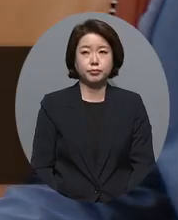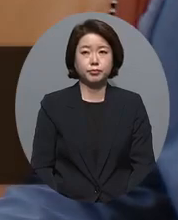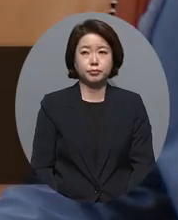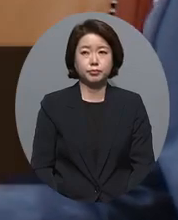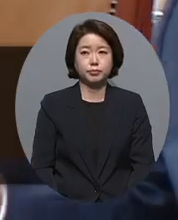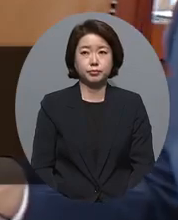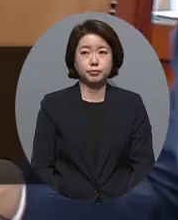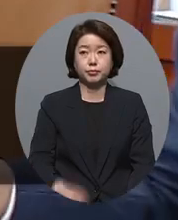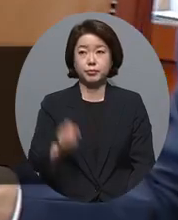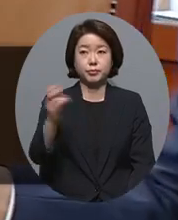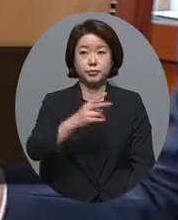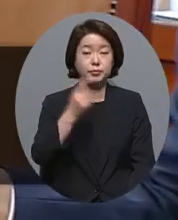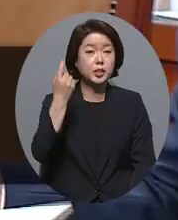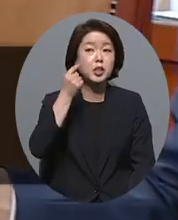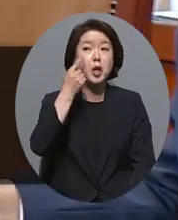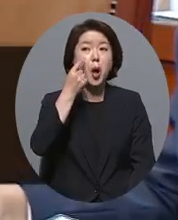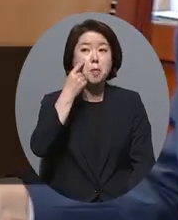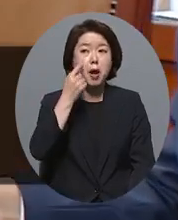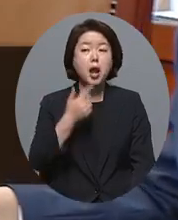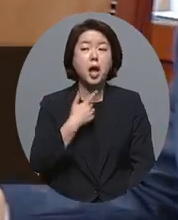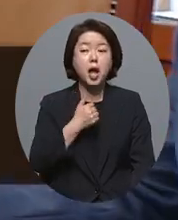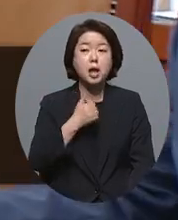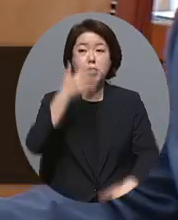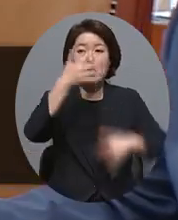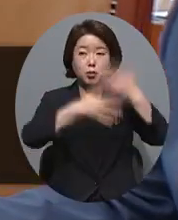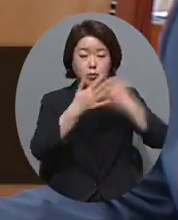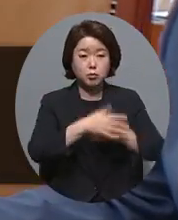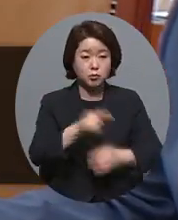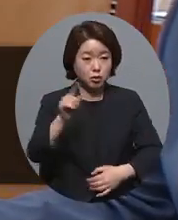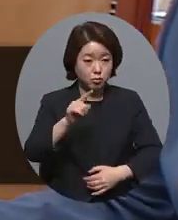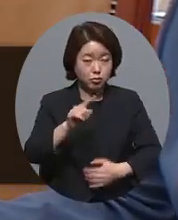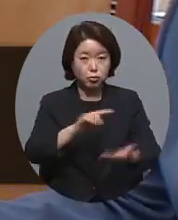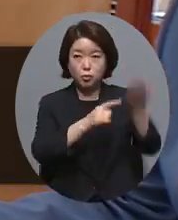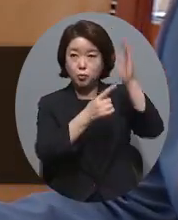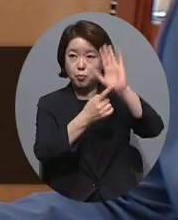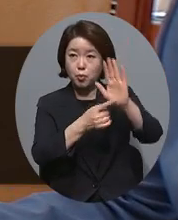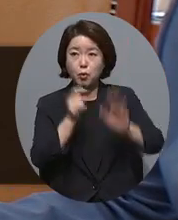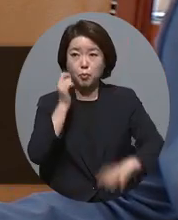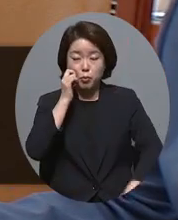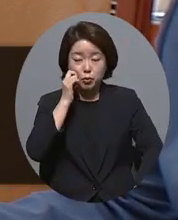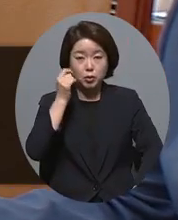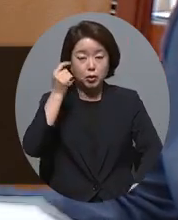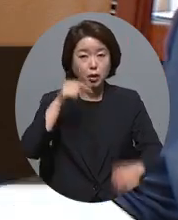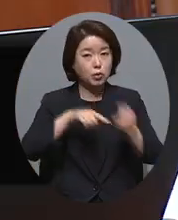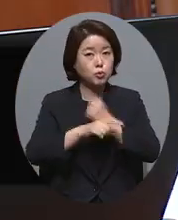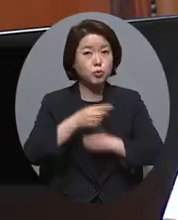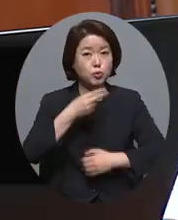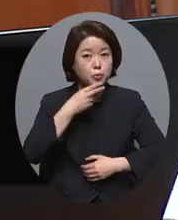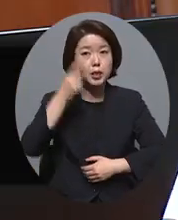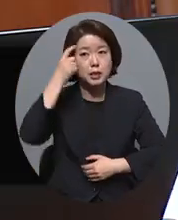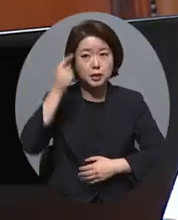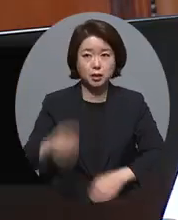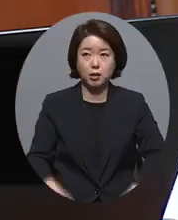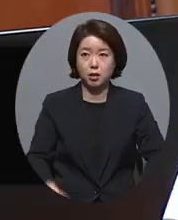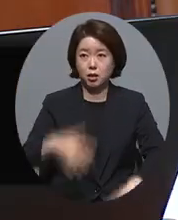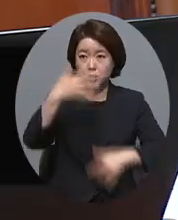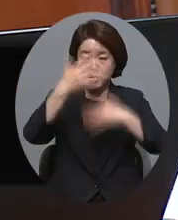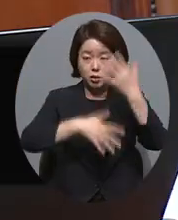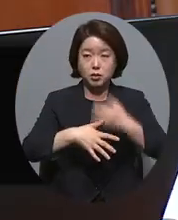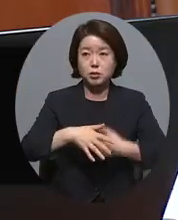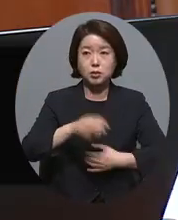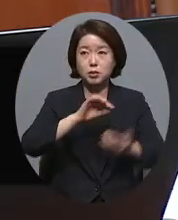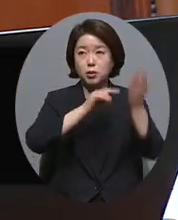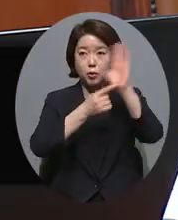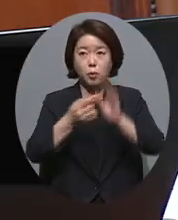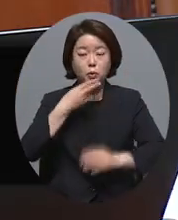다시 들어봐라 했던 영상인데 뭐 그것을 못 틀 이유가 없다는 생각이 듭니다 영상을 안 틀면 자막만 나가는데